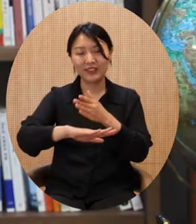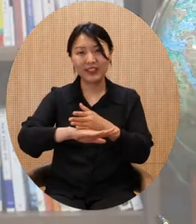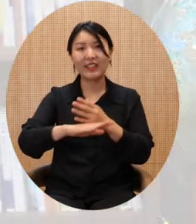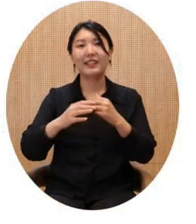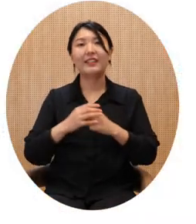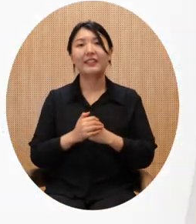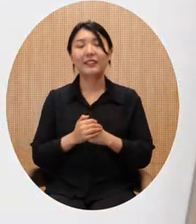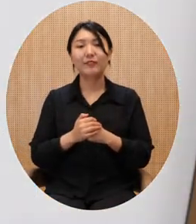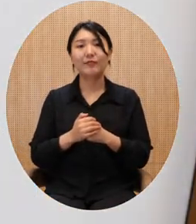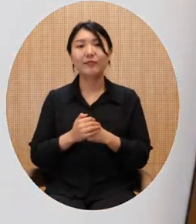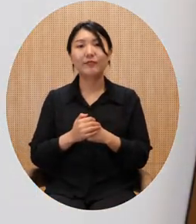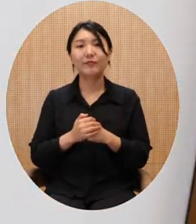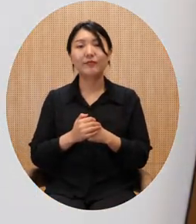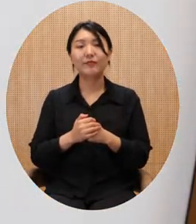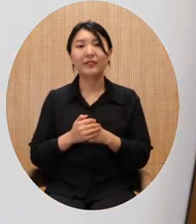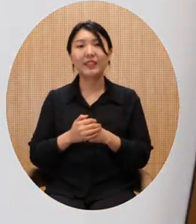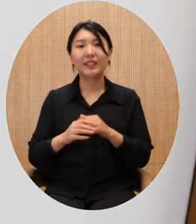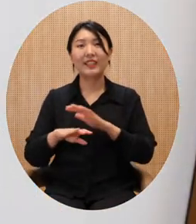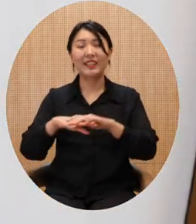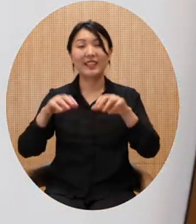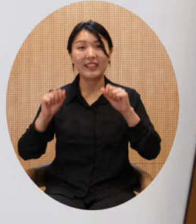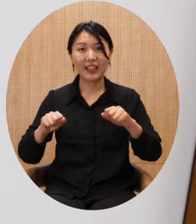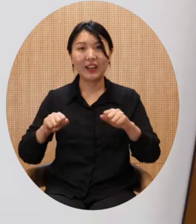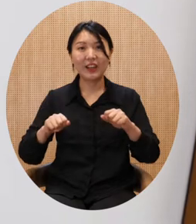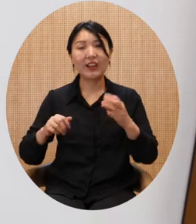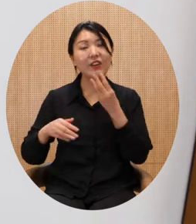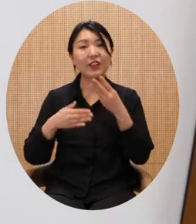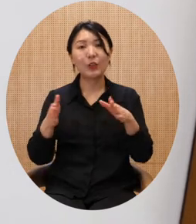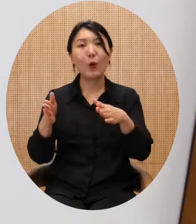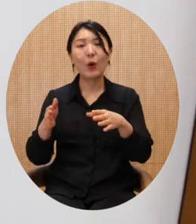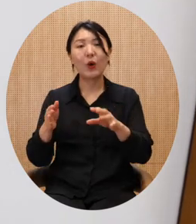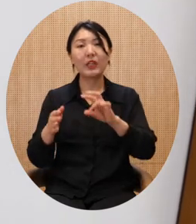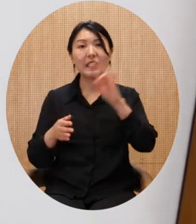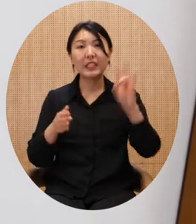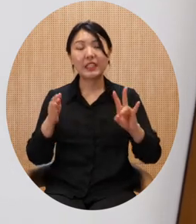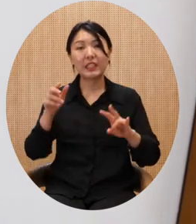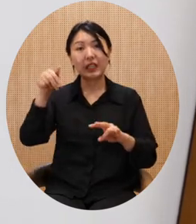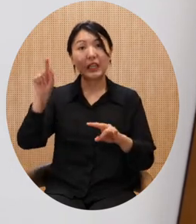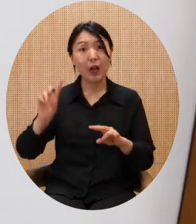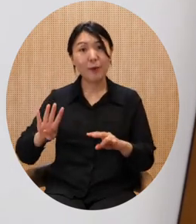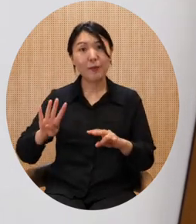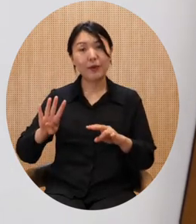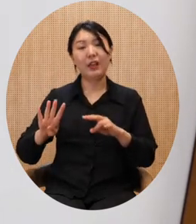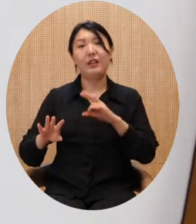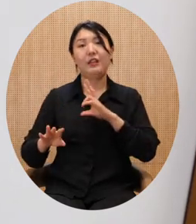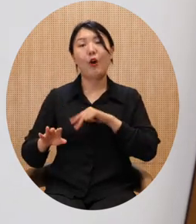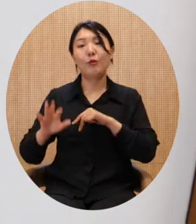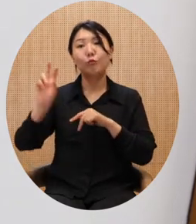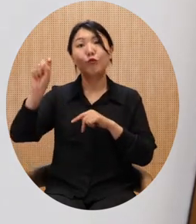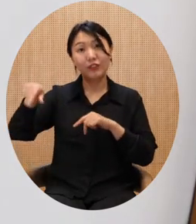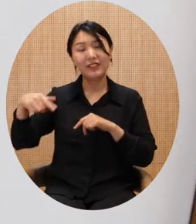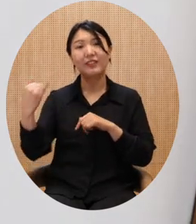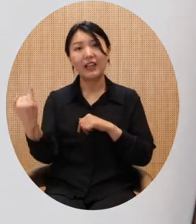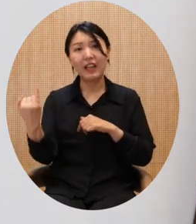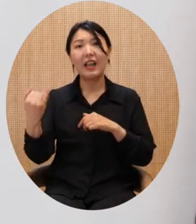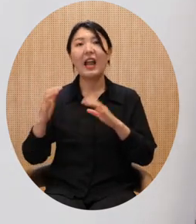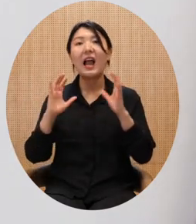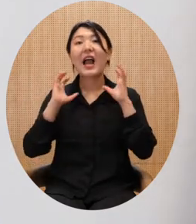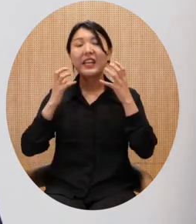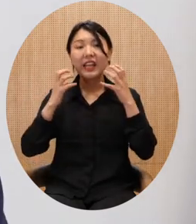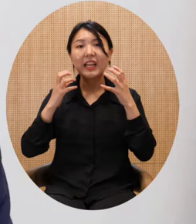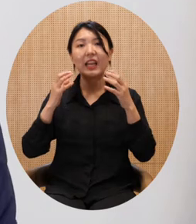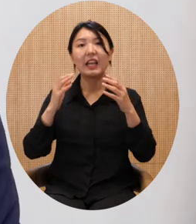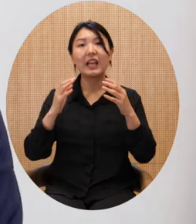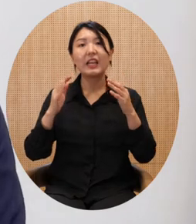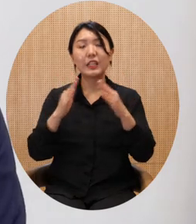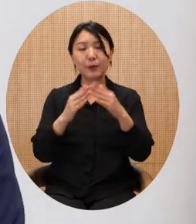감사합니다. 안녕하세요. 경기도 시흥갑 국회의원 문정복입니다. 우리 아이들에게는 집다운